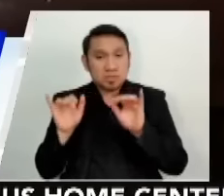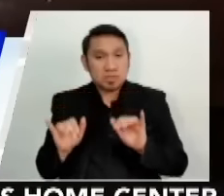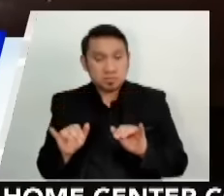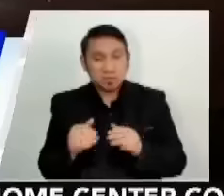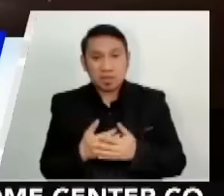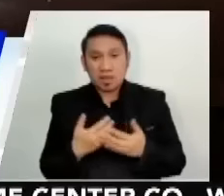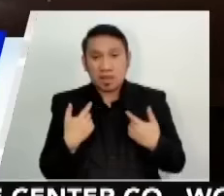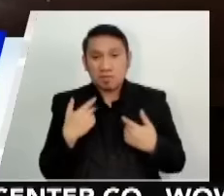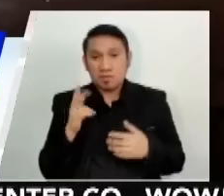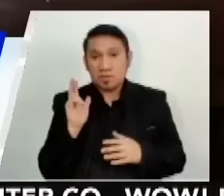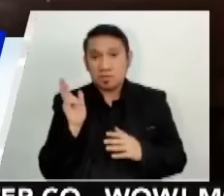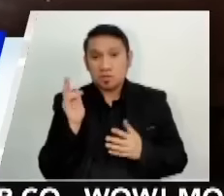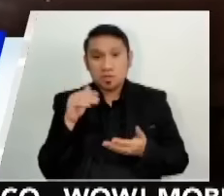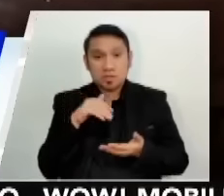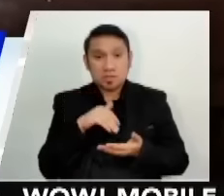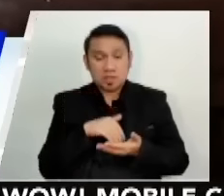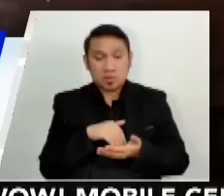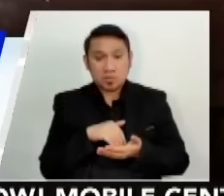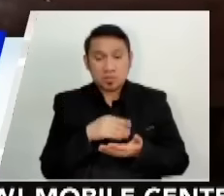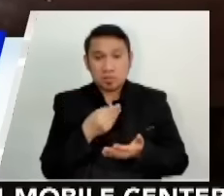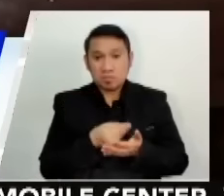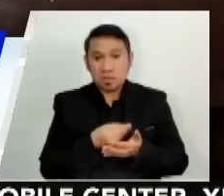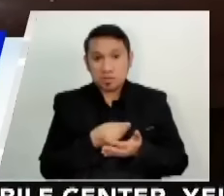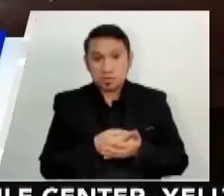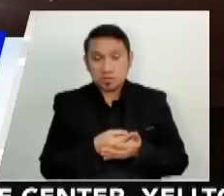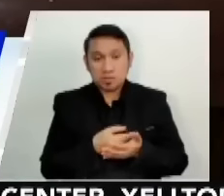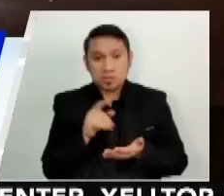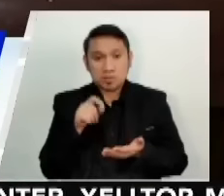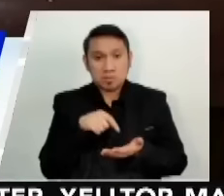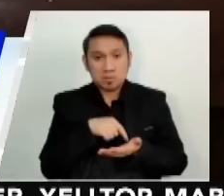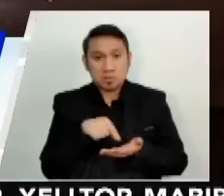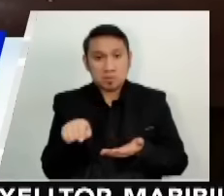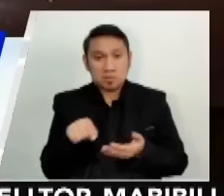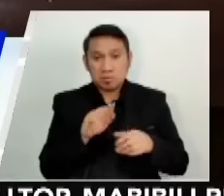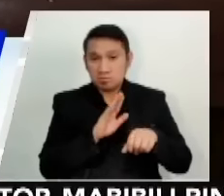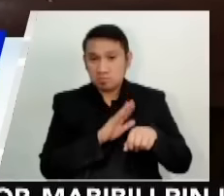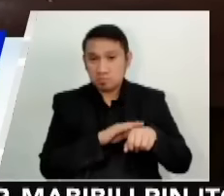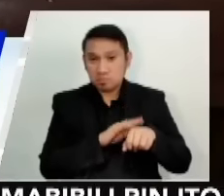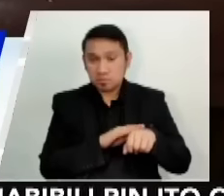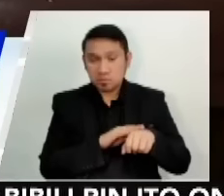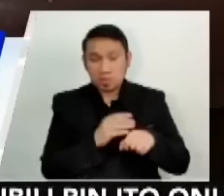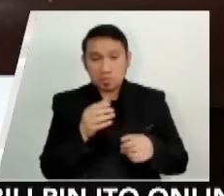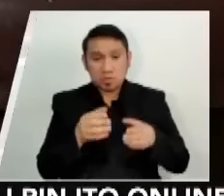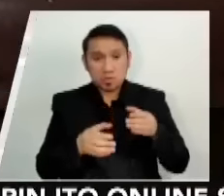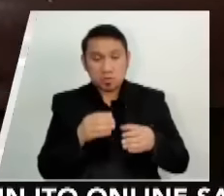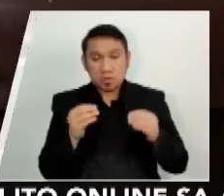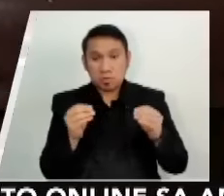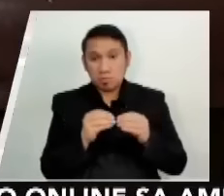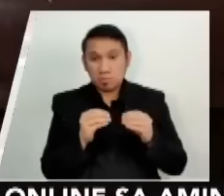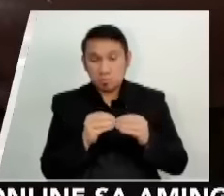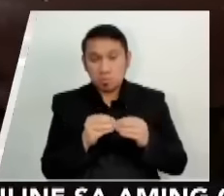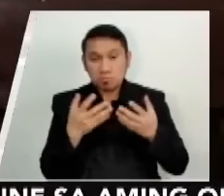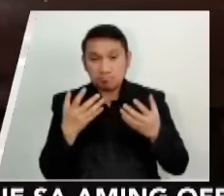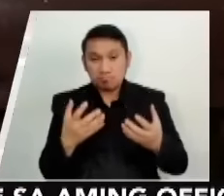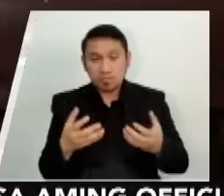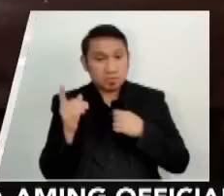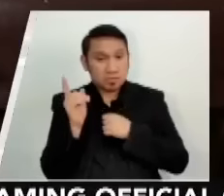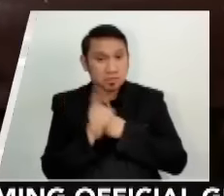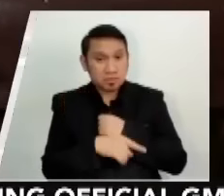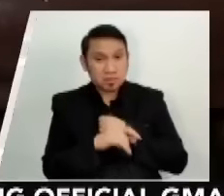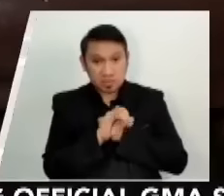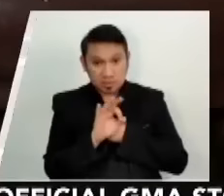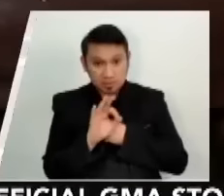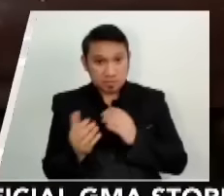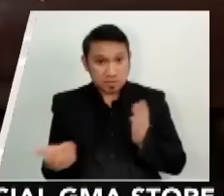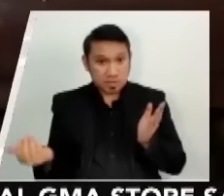30,000 pesos ang ipinataw kay Badoy. Binalaan din siya ng korte ng mas mabigat na parusa sakaling maulit pa ang